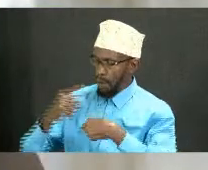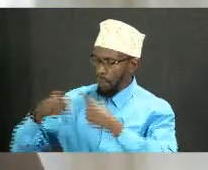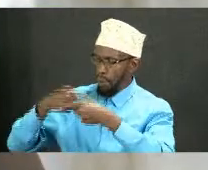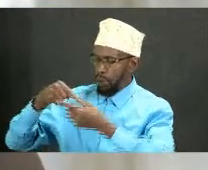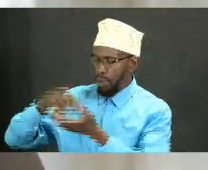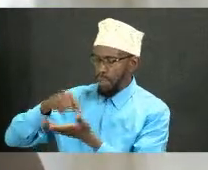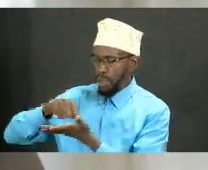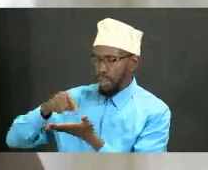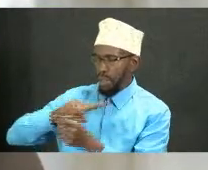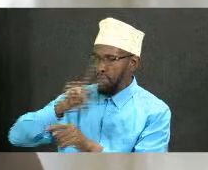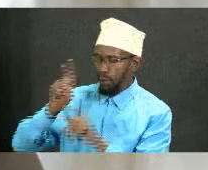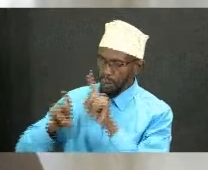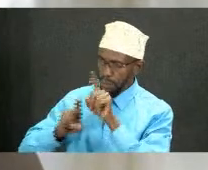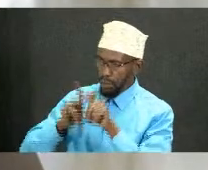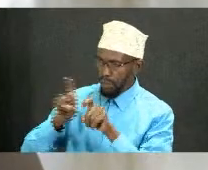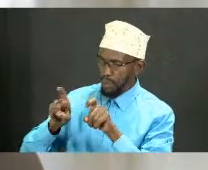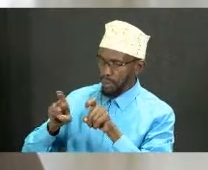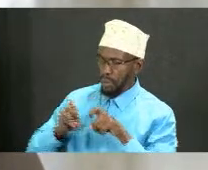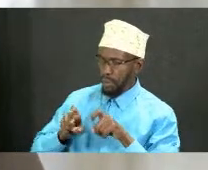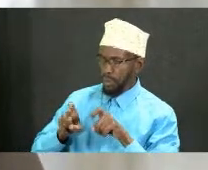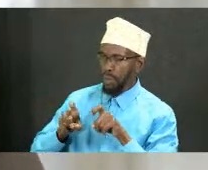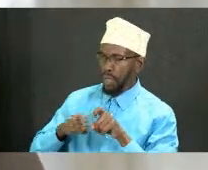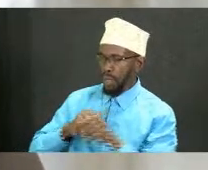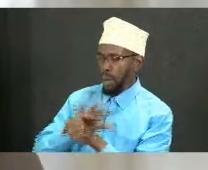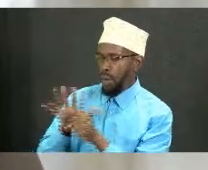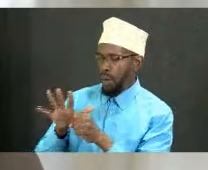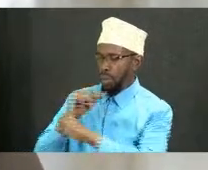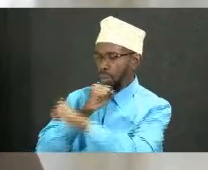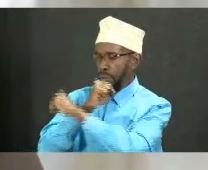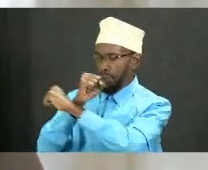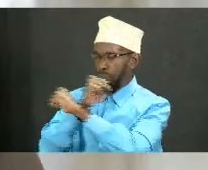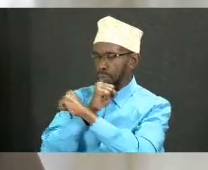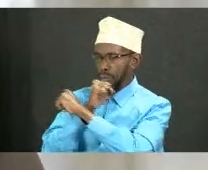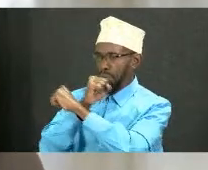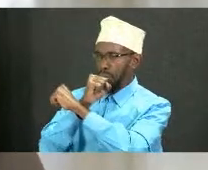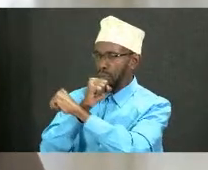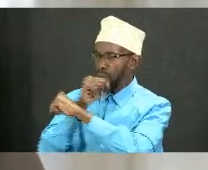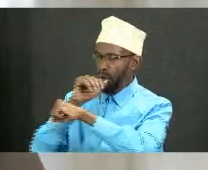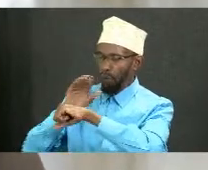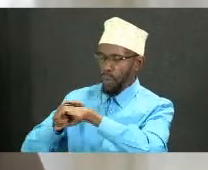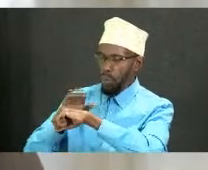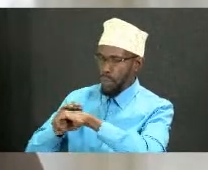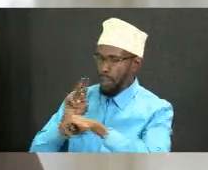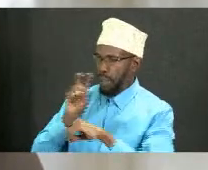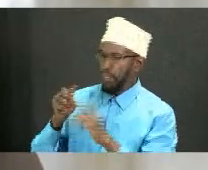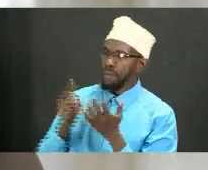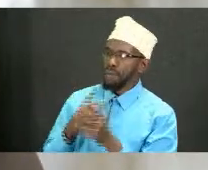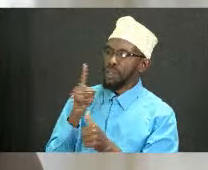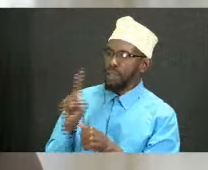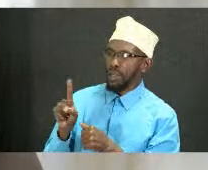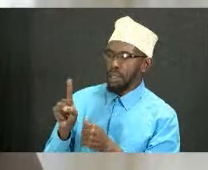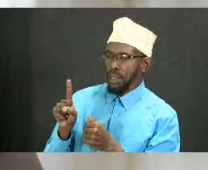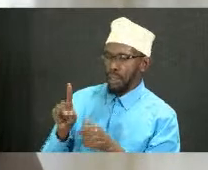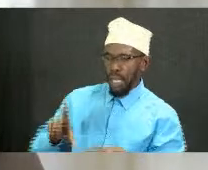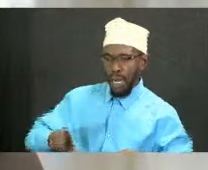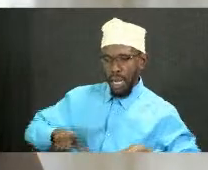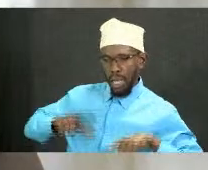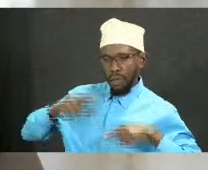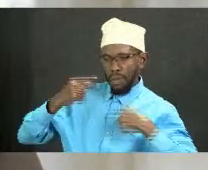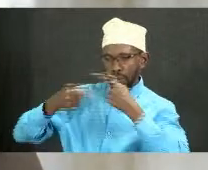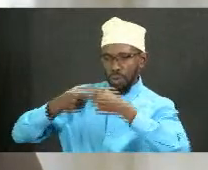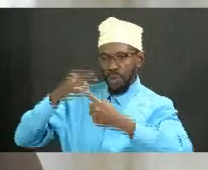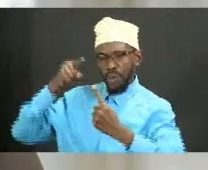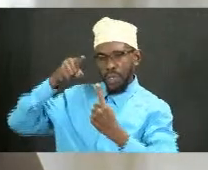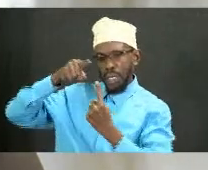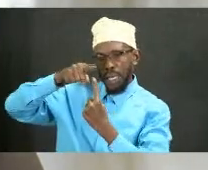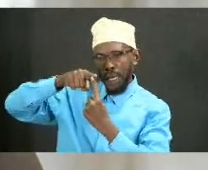Kulingana na hilo swali, na ili kujikimu na janga la corona, ni vizuri mtu kuangalia kwanza the life goals that you